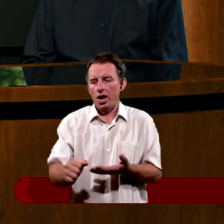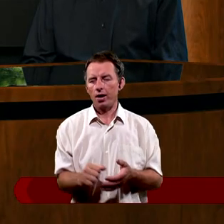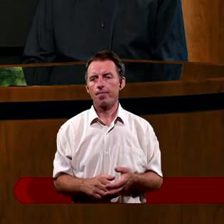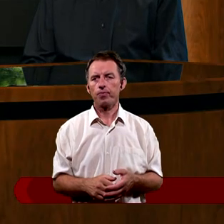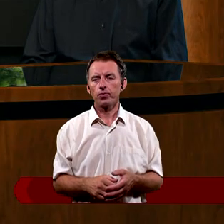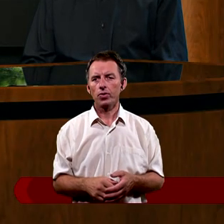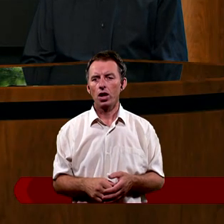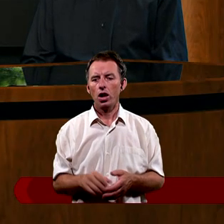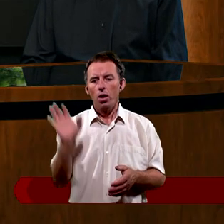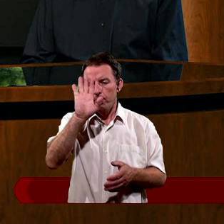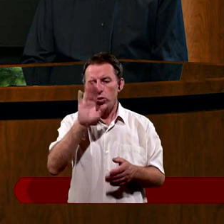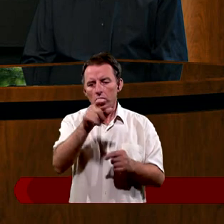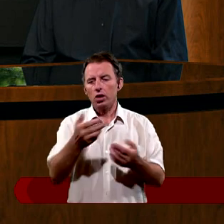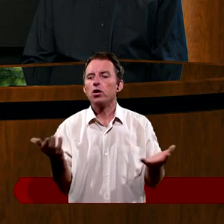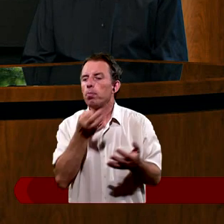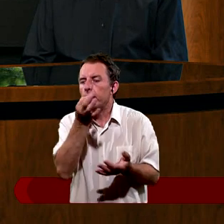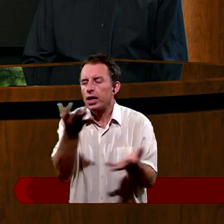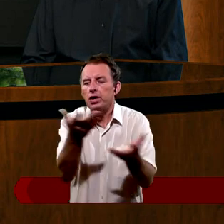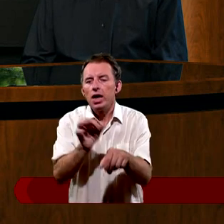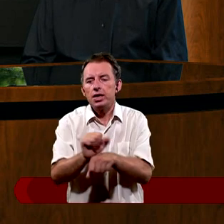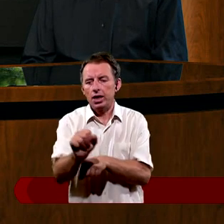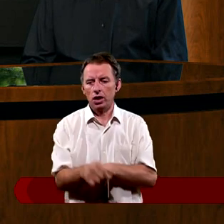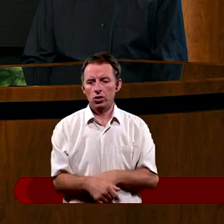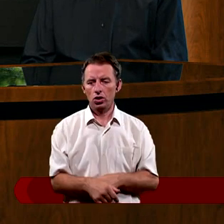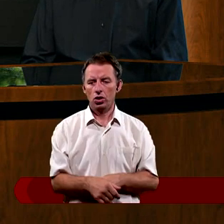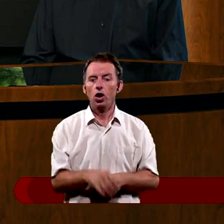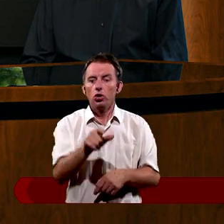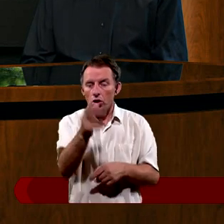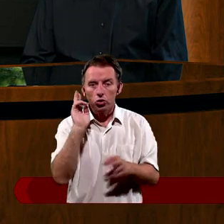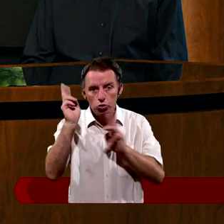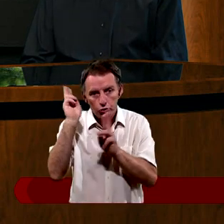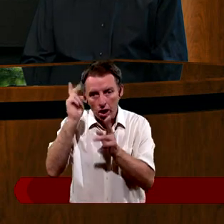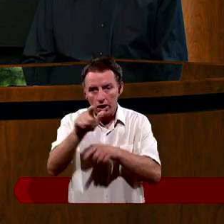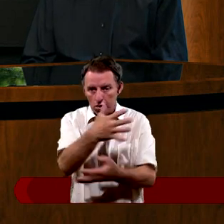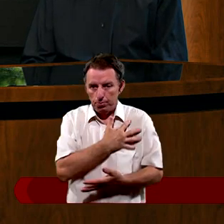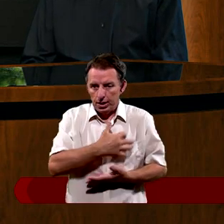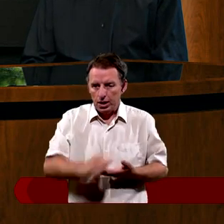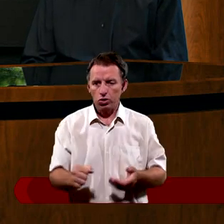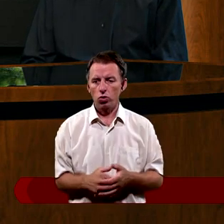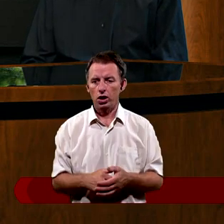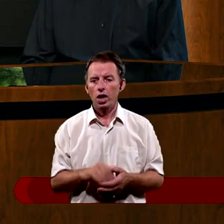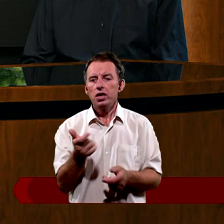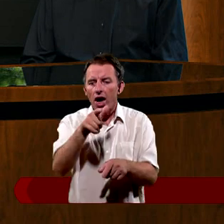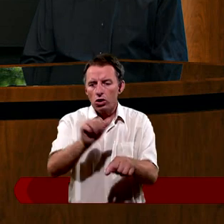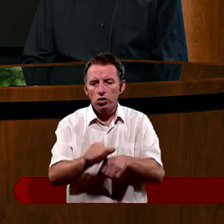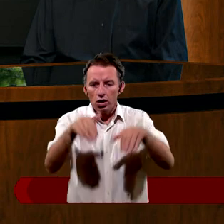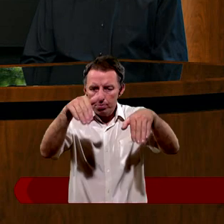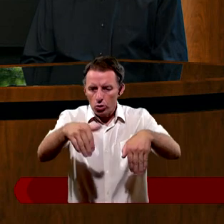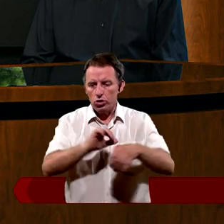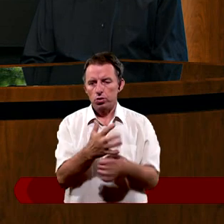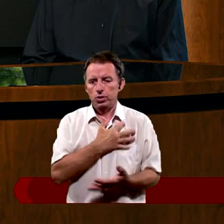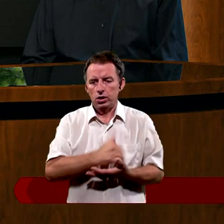Tak. Później Bóg pyta, gdzie jesteś? Usłyszałem szelest twój i tego się przestraszyłem. No, jak szelestu można